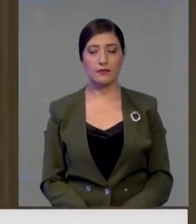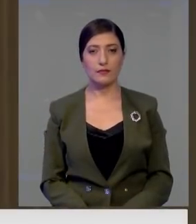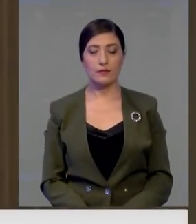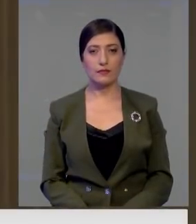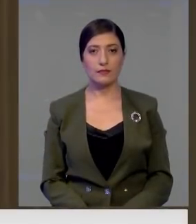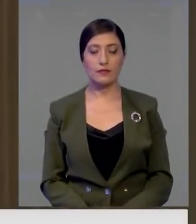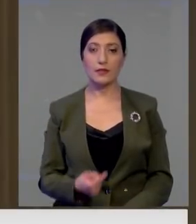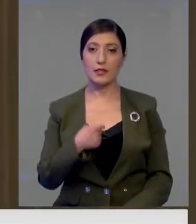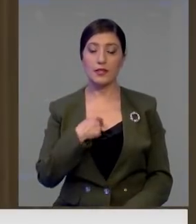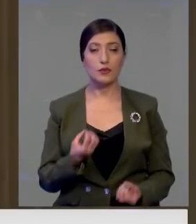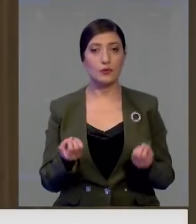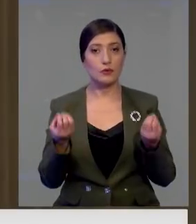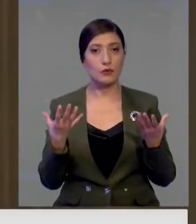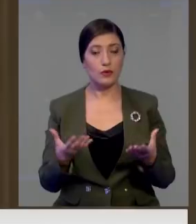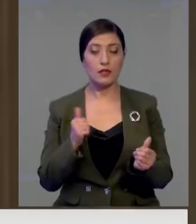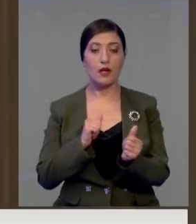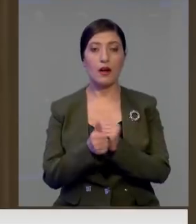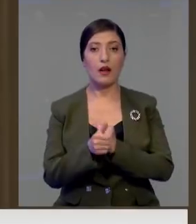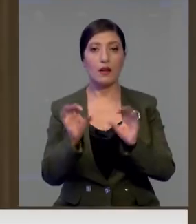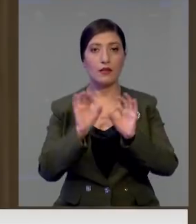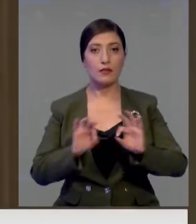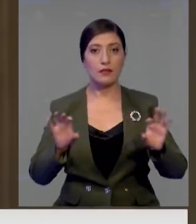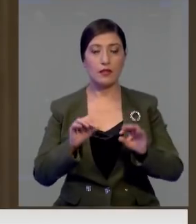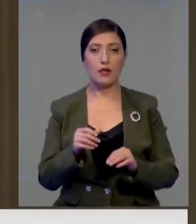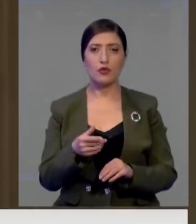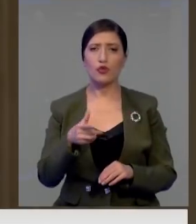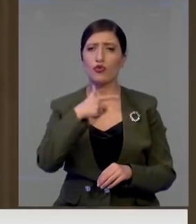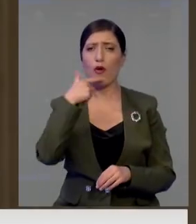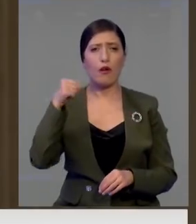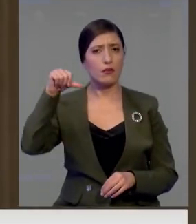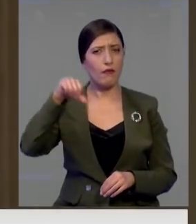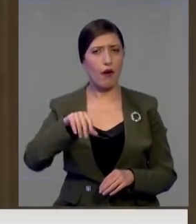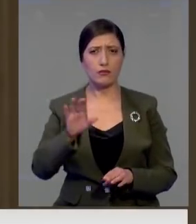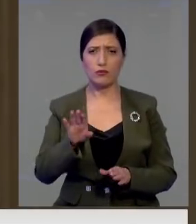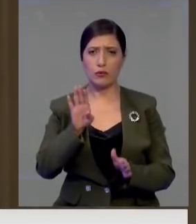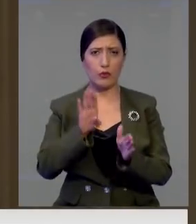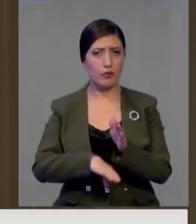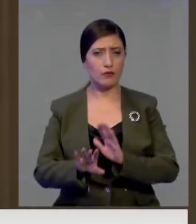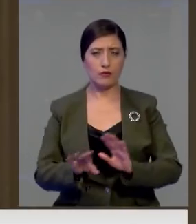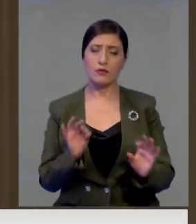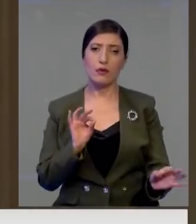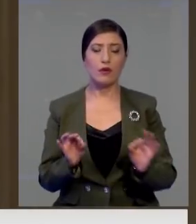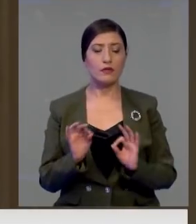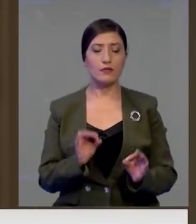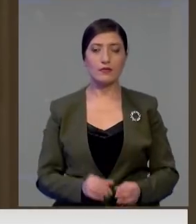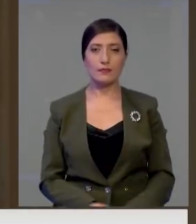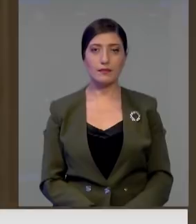Ես ուղղակի առաջ ընդելով ասեմ, որ այդքան էլ վատ չի։